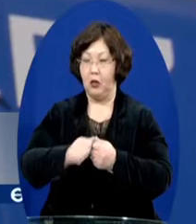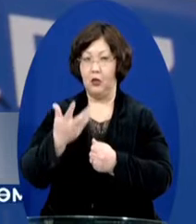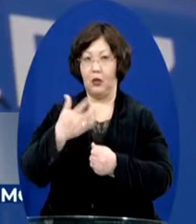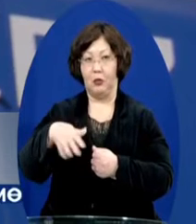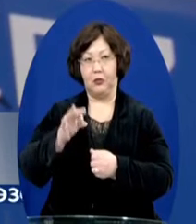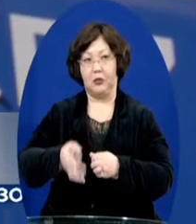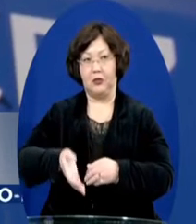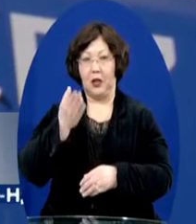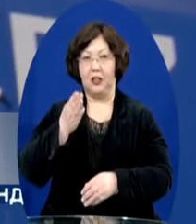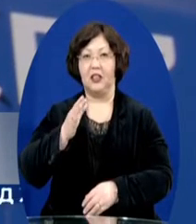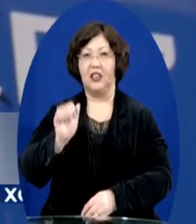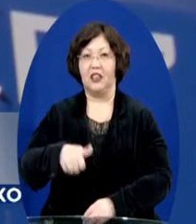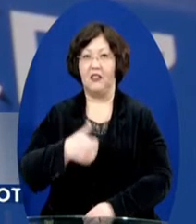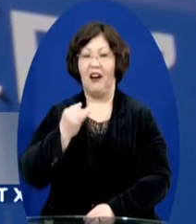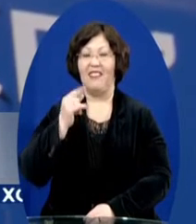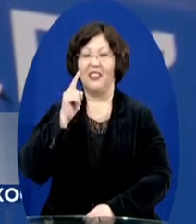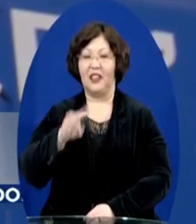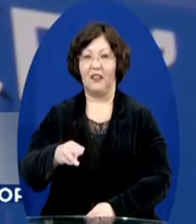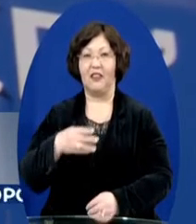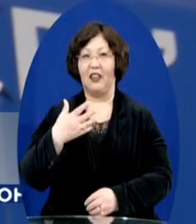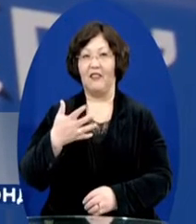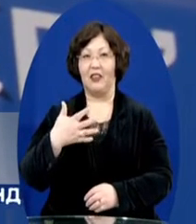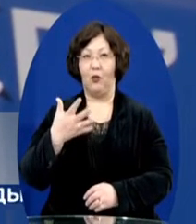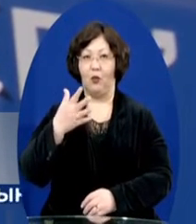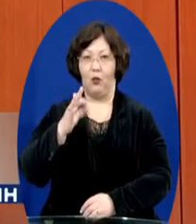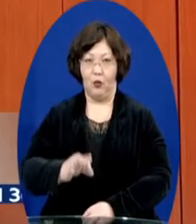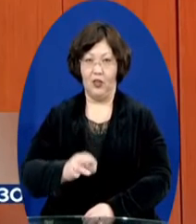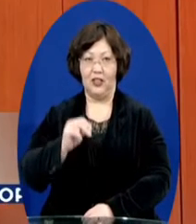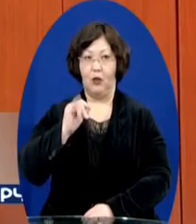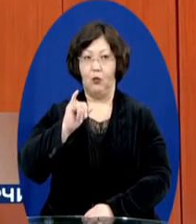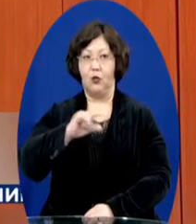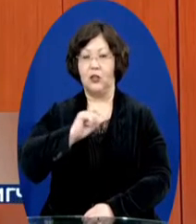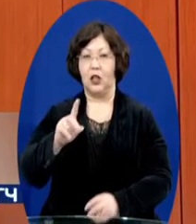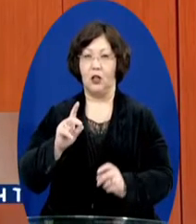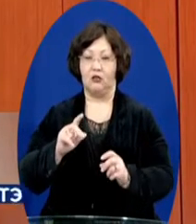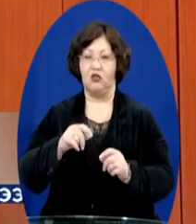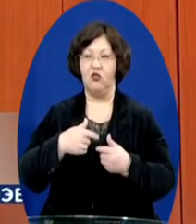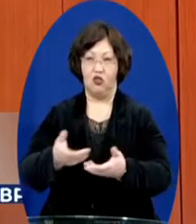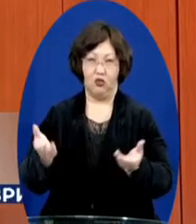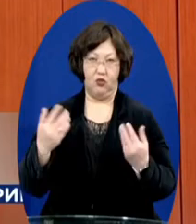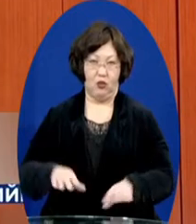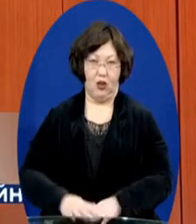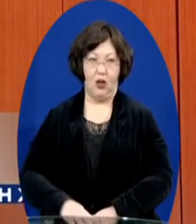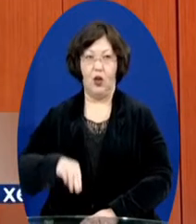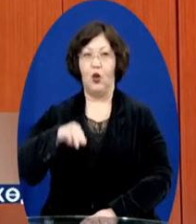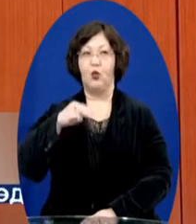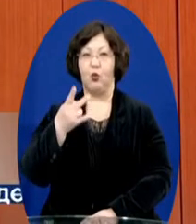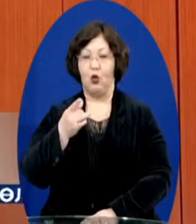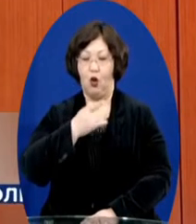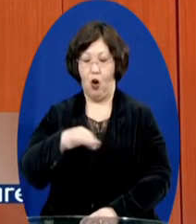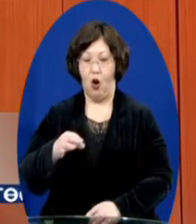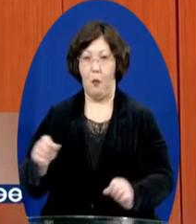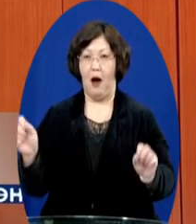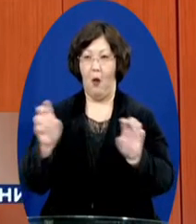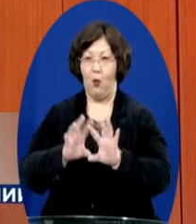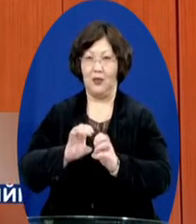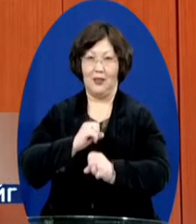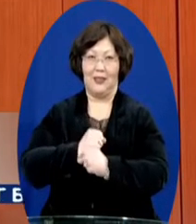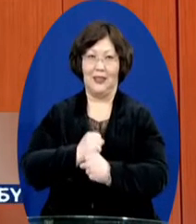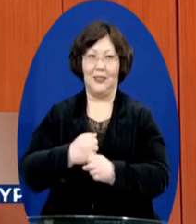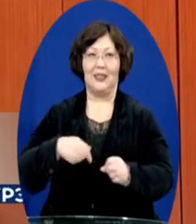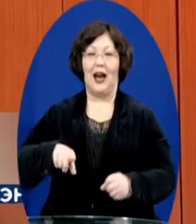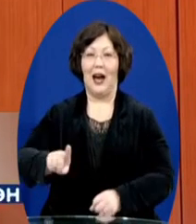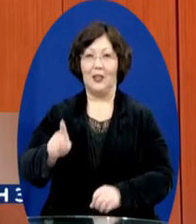хувийг бүрдүүлж, нийт активийн 55% чанаргүйтгэж түргээд байна. Төр хороо байгуулж ажил энэ асуудлыг шийднэ. Яагаад 6-7